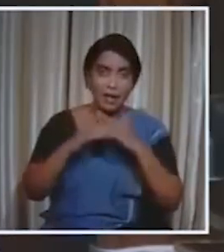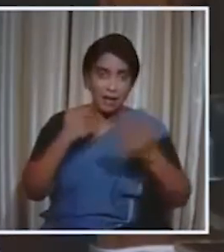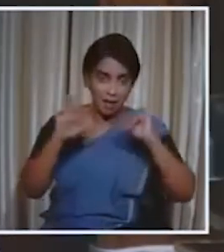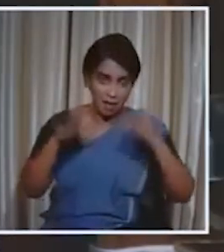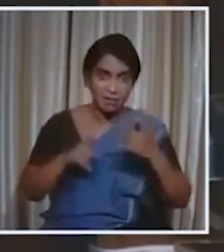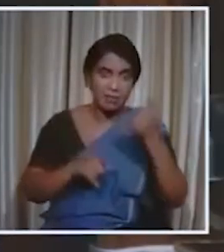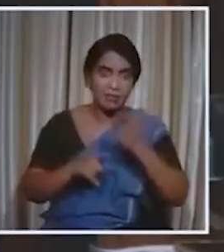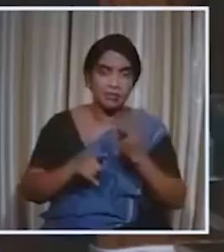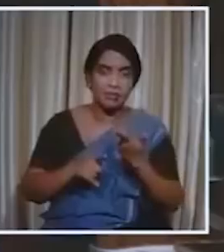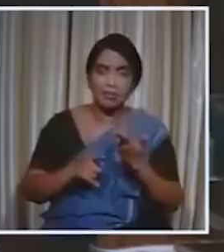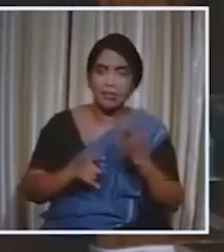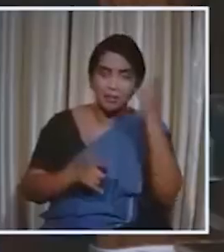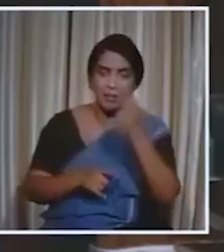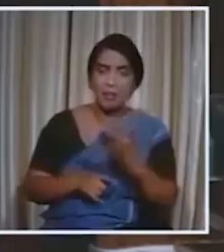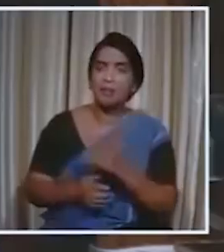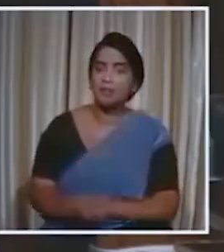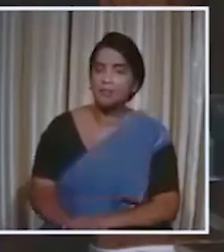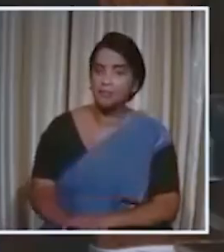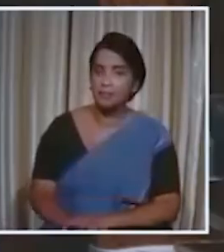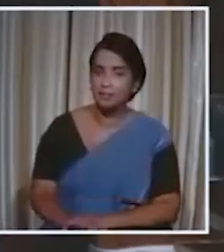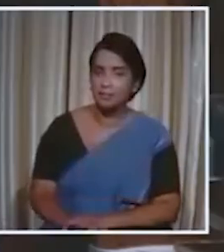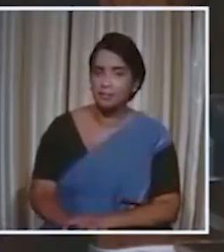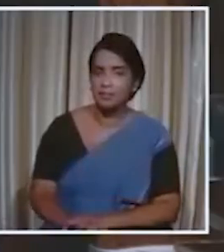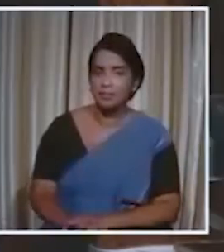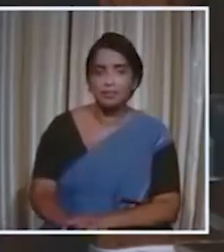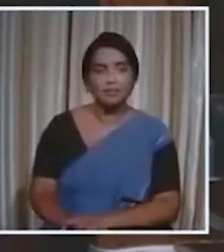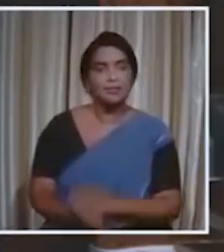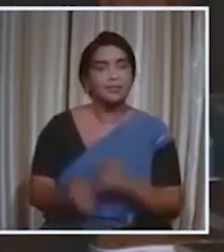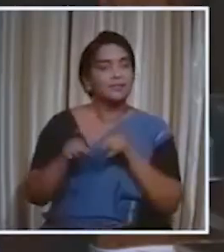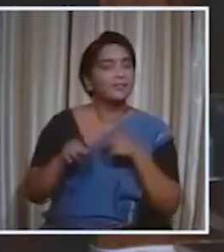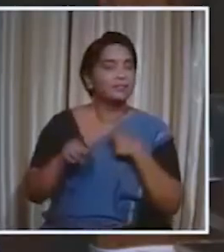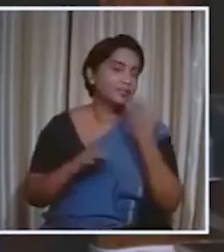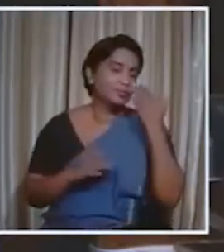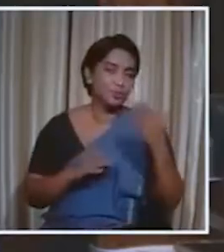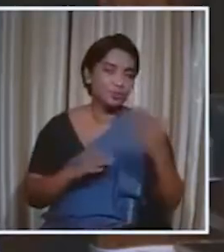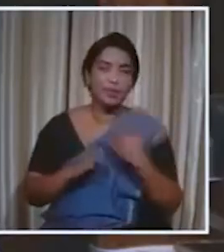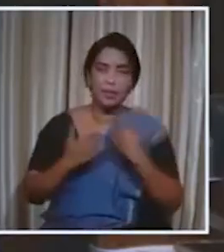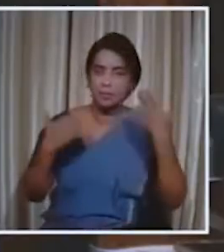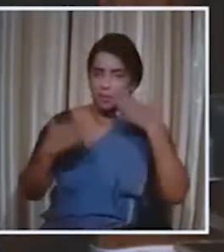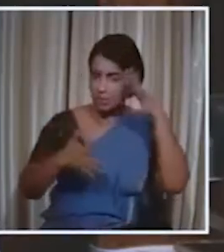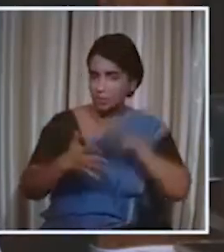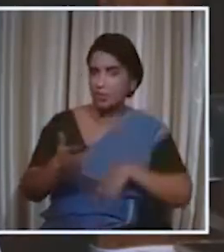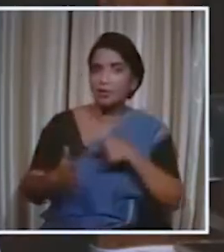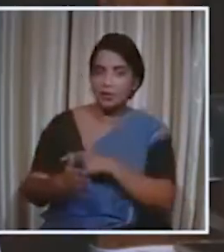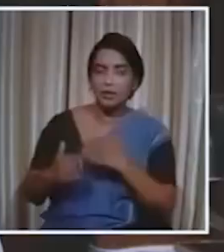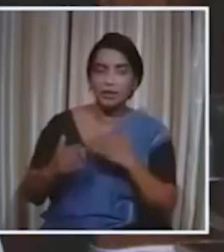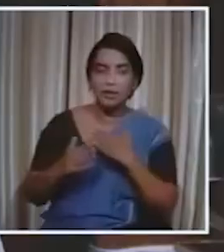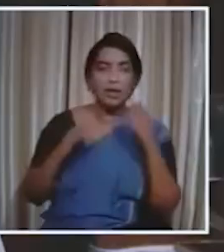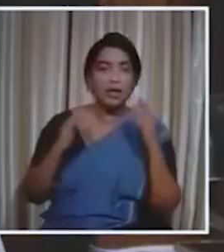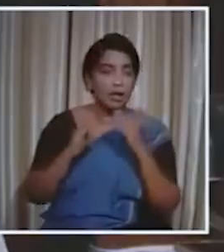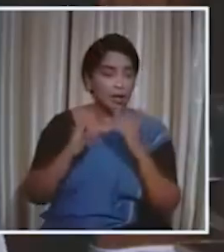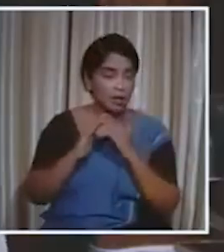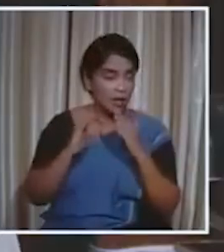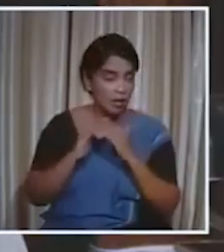වඩා පඩියක් නැති. මගේ දෙවෙනි ප්‍රශ්නේ තමයි මගේ දෙවෙනි ප්‍රශ්නයි ගරු ඇමතුතුමනි මම දැක්ක නිවුස් ආටිකල් එකක් මේ නිවුස් වය කියන එකේ Houses for